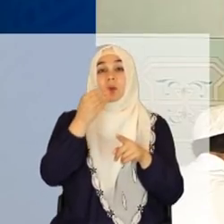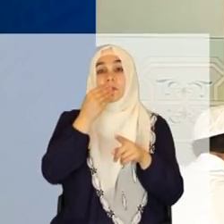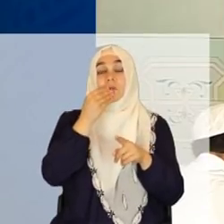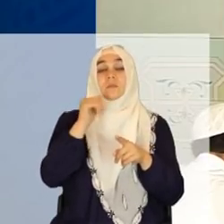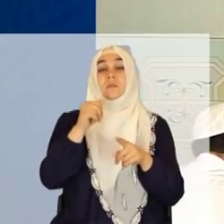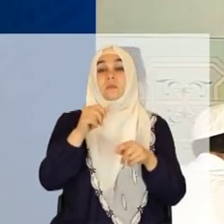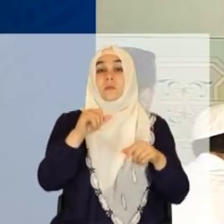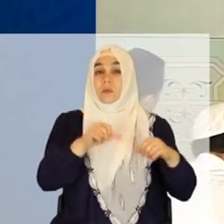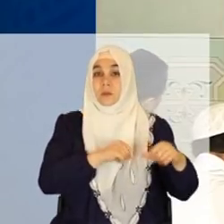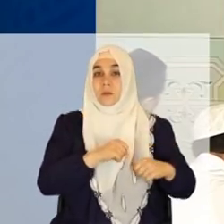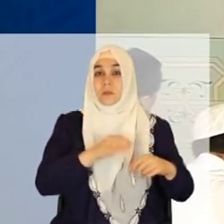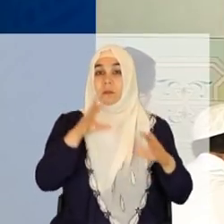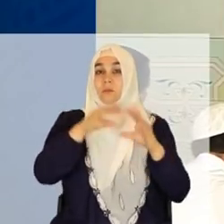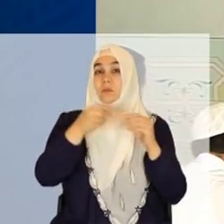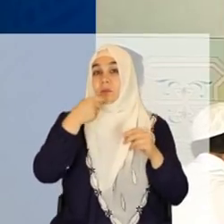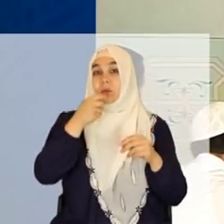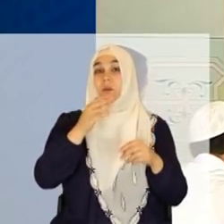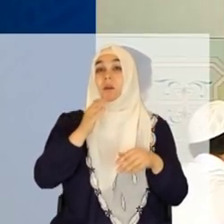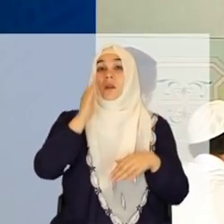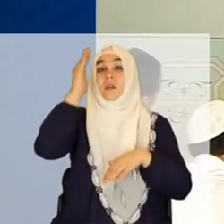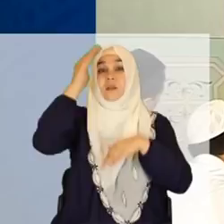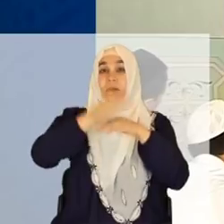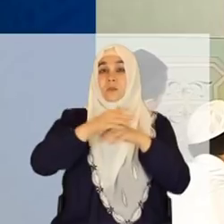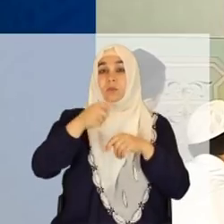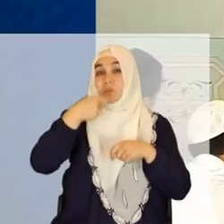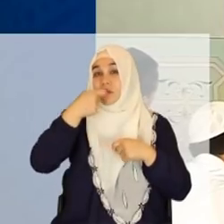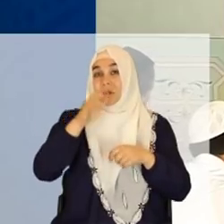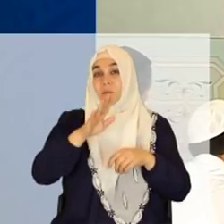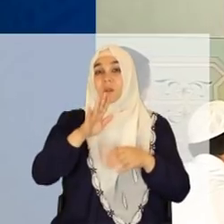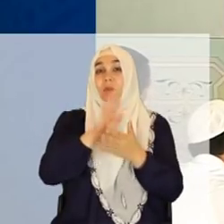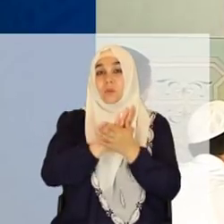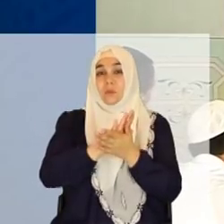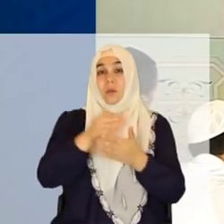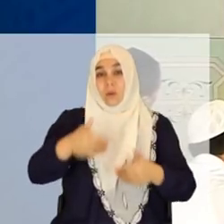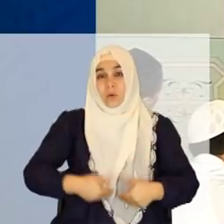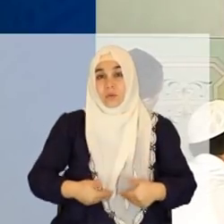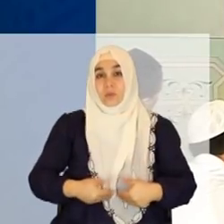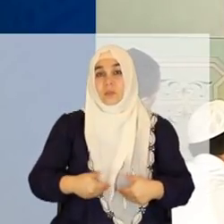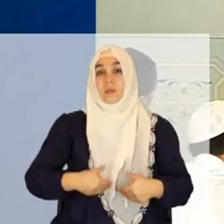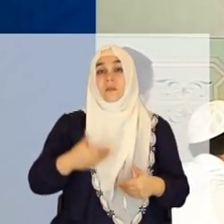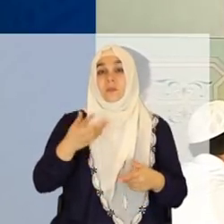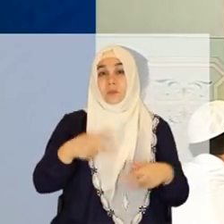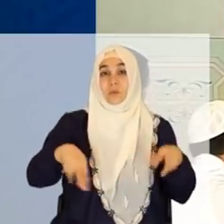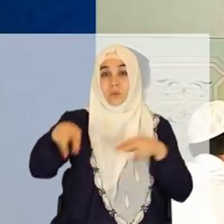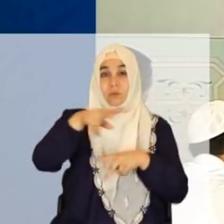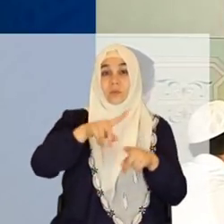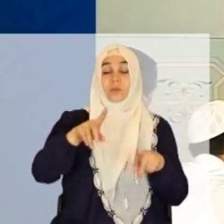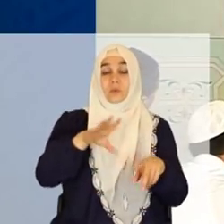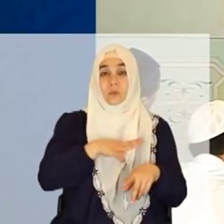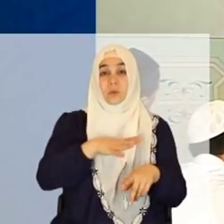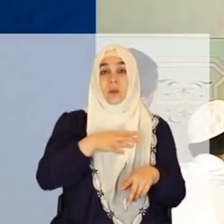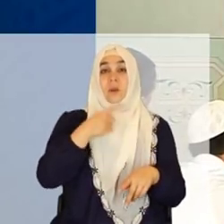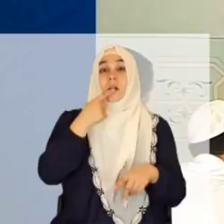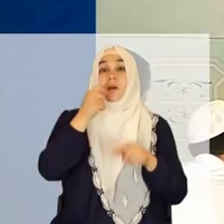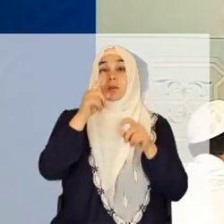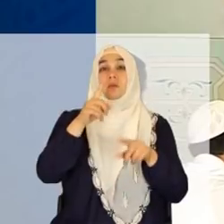aralashtirmaydi. O'zi kunduzi bo'yi halolni yemay yurdi. Halol narsani yemay ichmay yuribdi. Og'zini